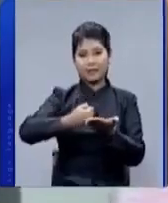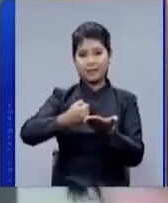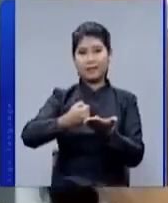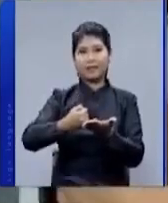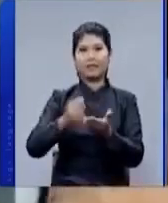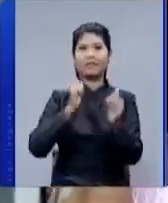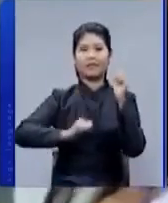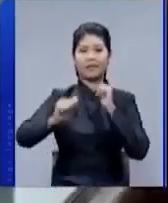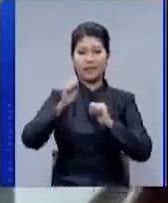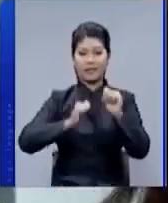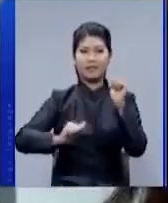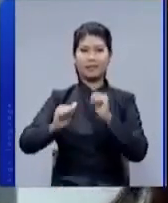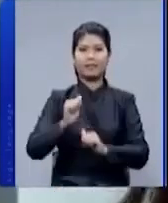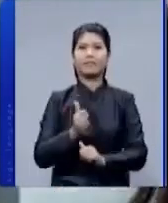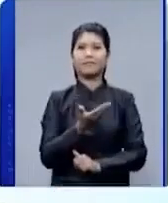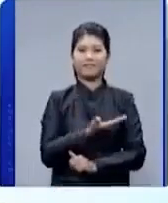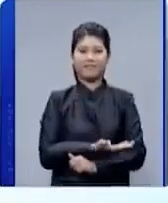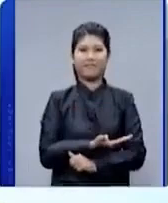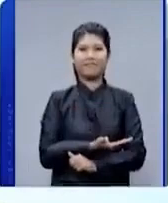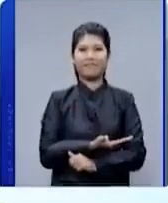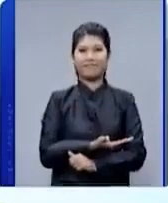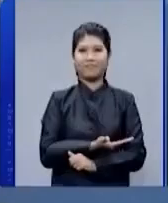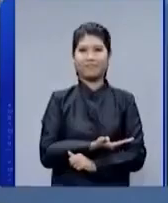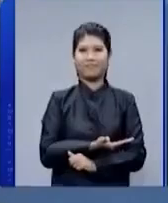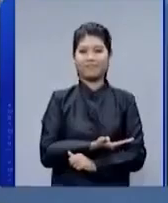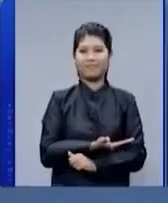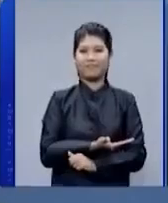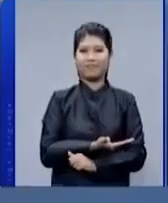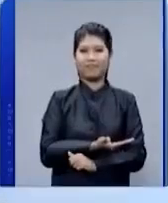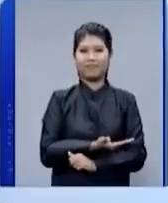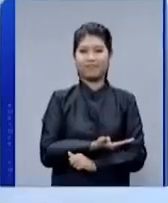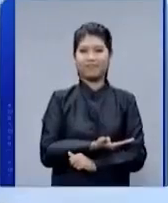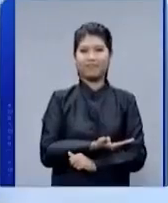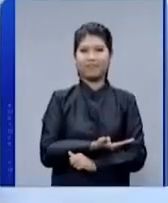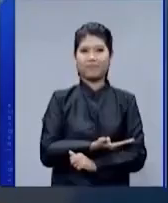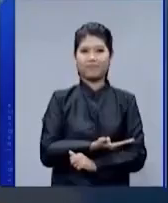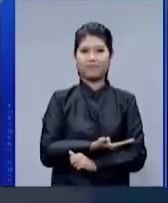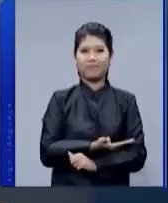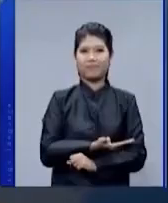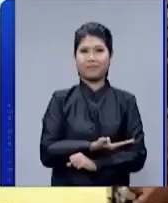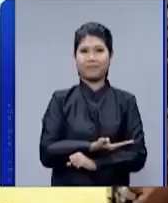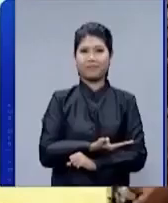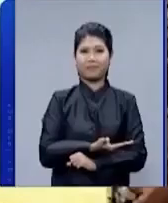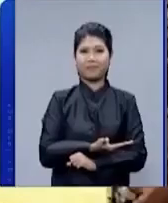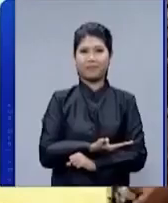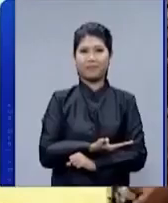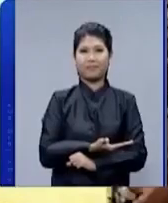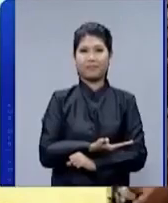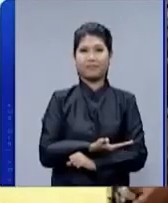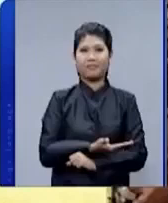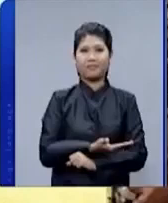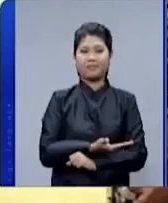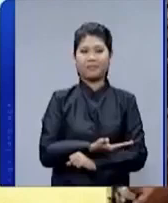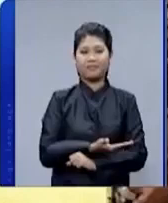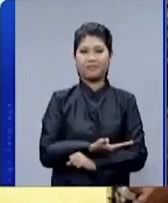ำแสดงโดยโดนัทพัทรพลพระภัยรมิดาโหนธนากรบลิววรพลโนตวัชรบูรณ์วุฒิอัศดาวุฒิร่วมด้วยสะอาดเปี่ยมพงศาล